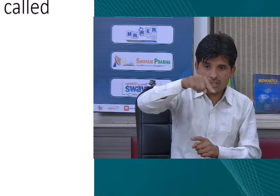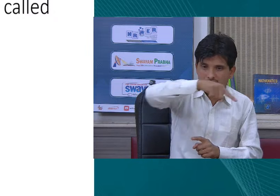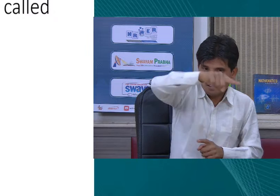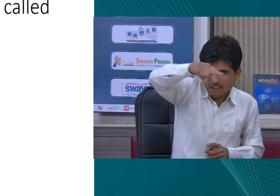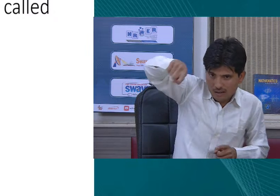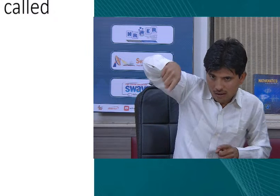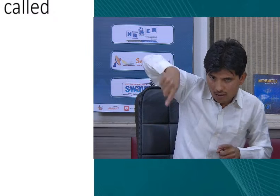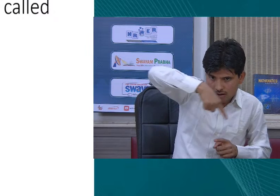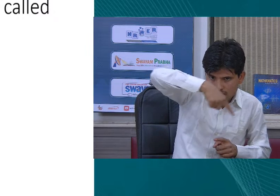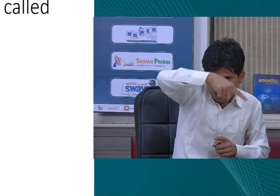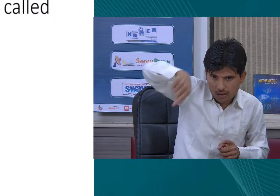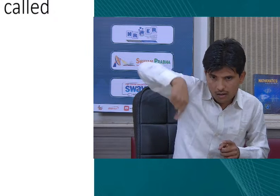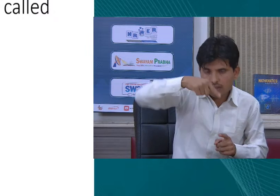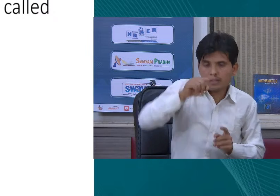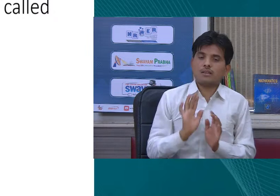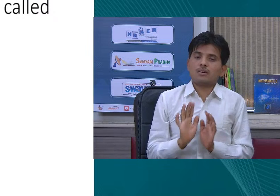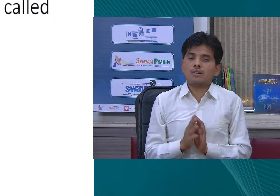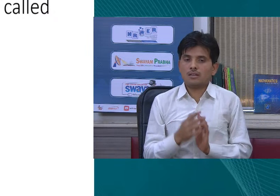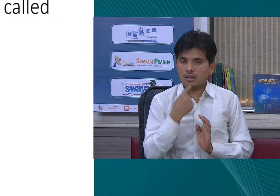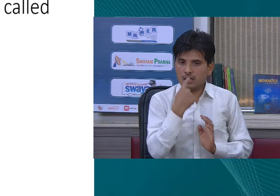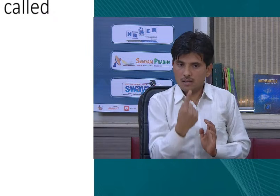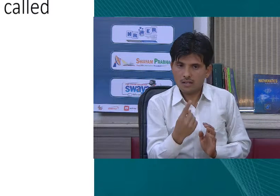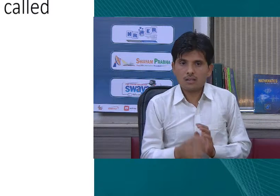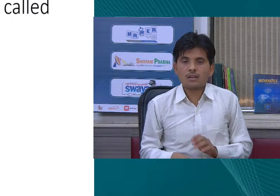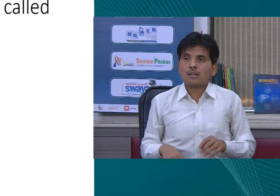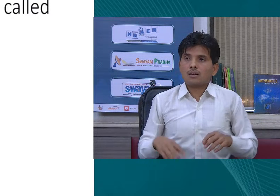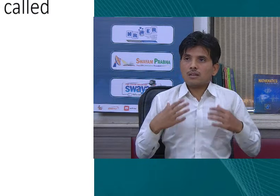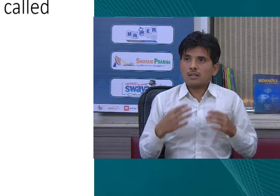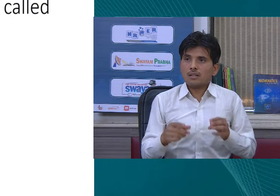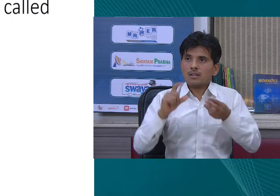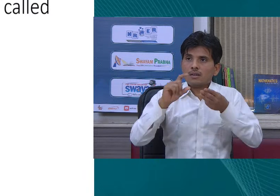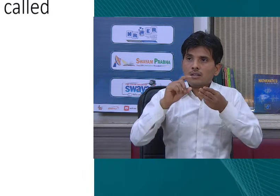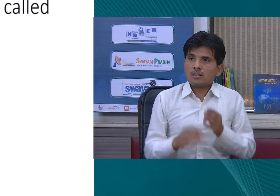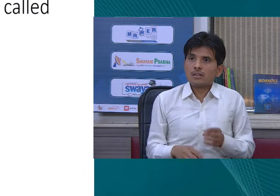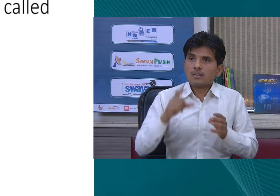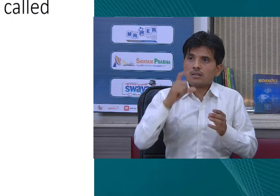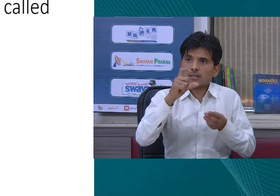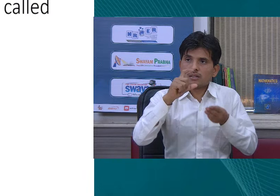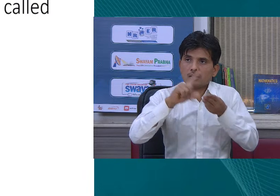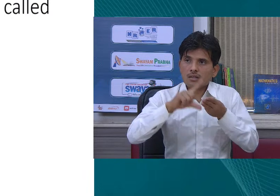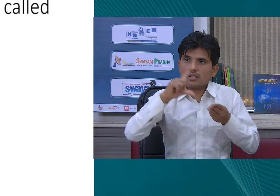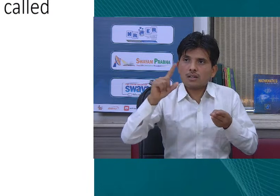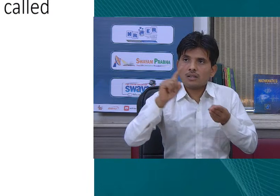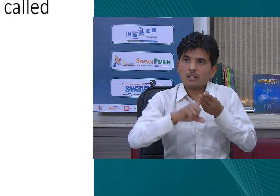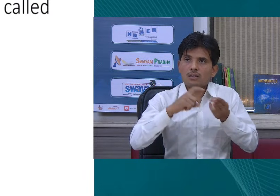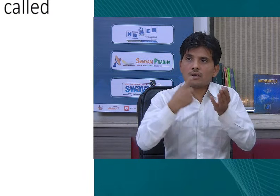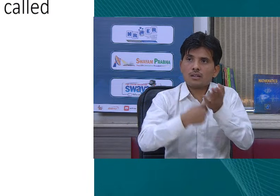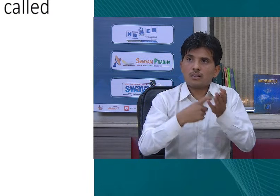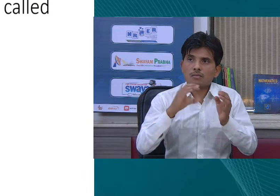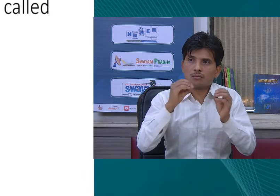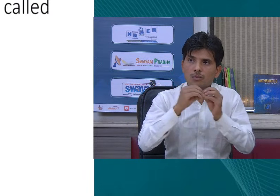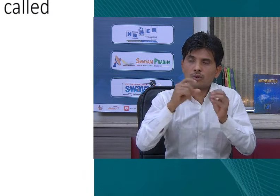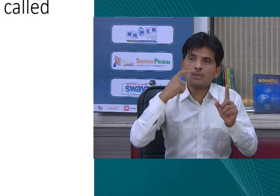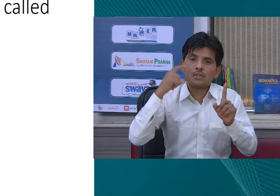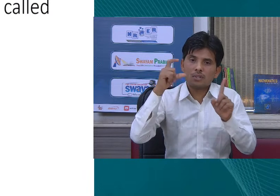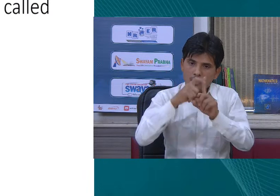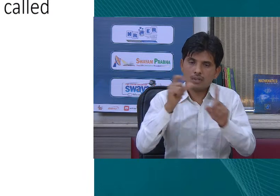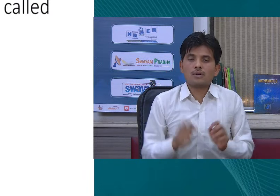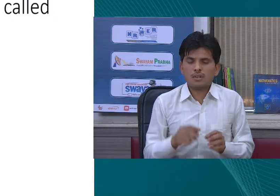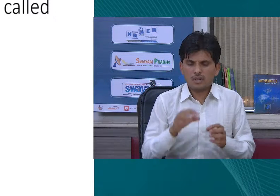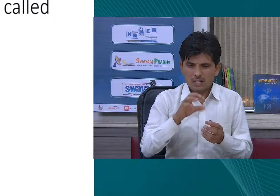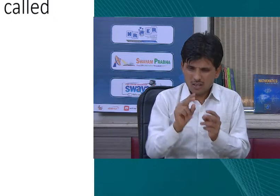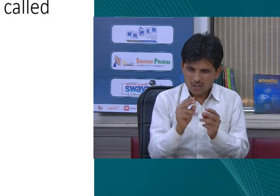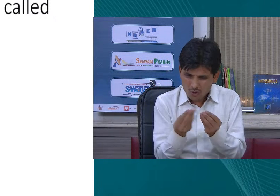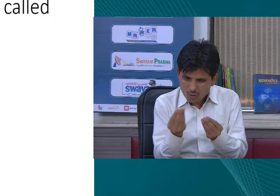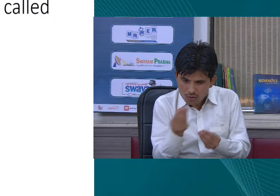moving around the sun. So these tiny bodies are called asteroids. So ये छोटे छोटे rock pieces,